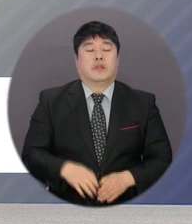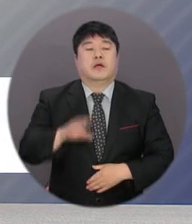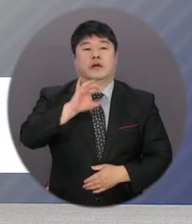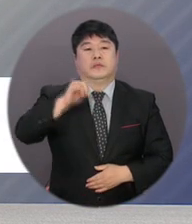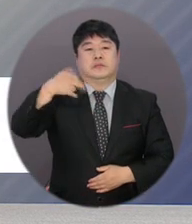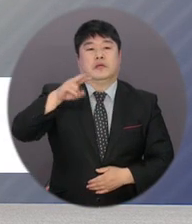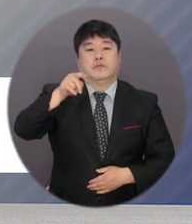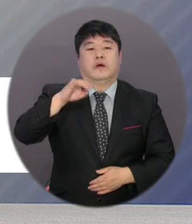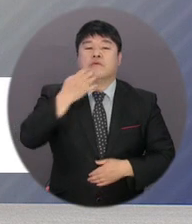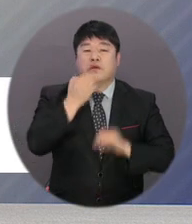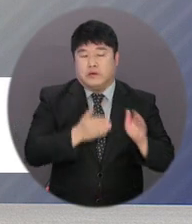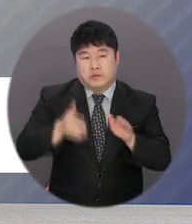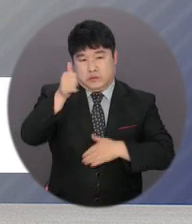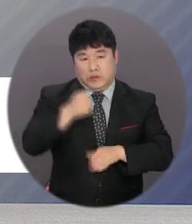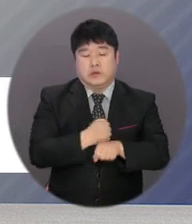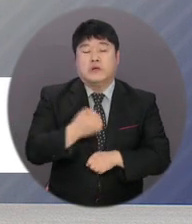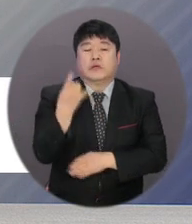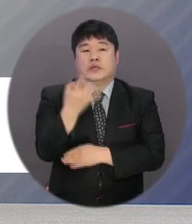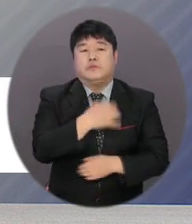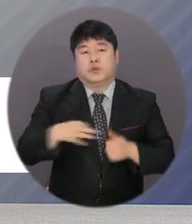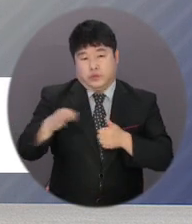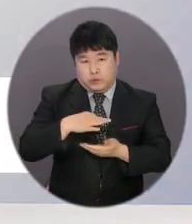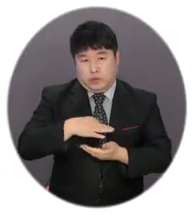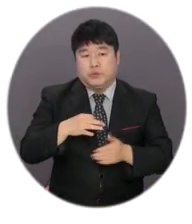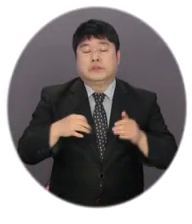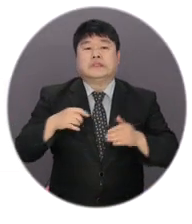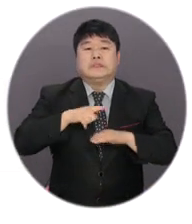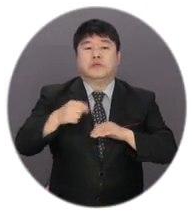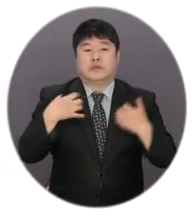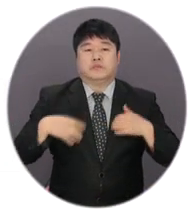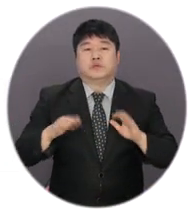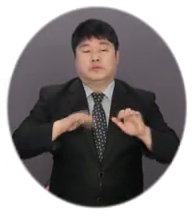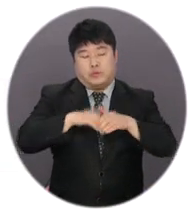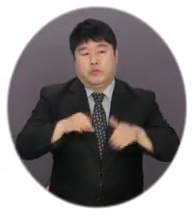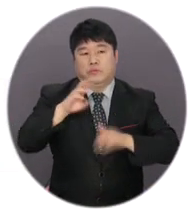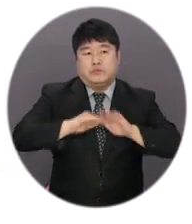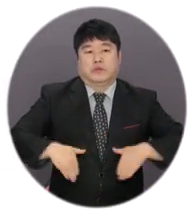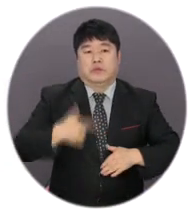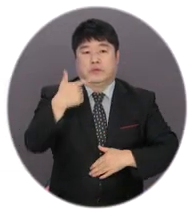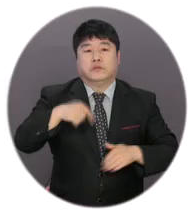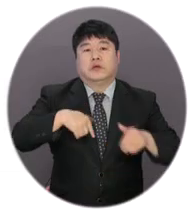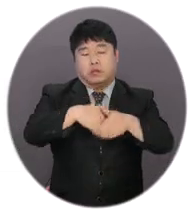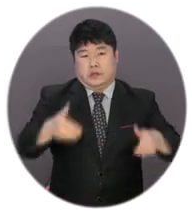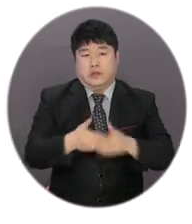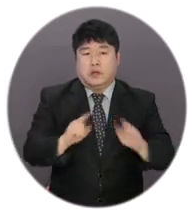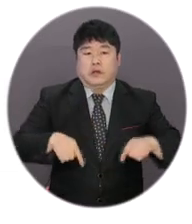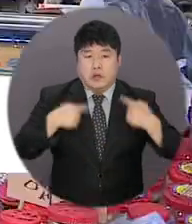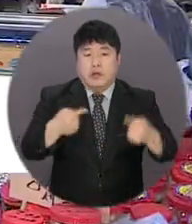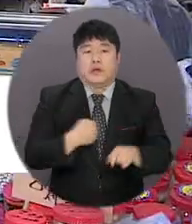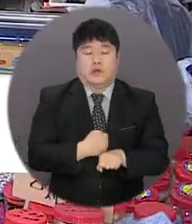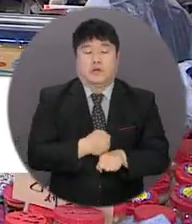이재명 경기지사가 제안한 기본소득 지방정부협의회에 광주 전남의 6개 기초자치단체가 참여한 것으로